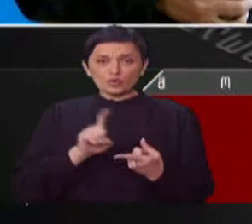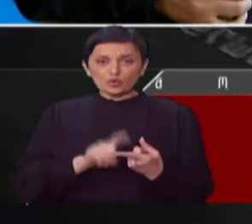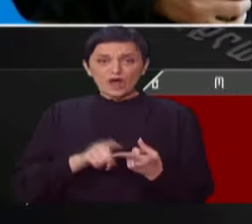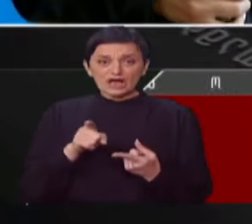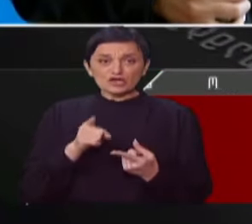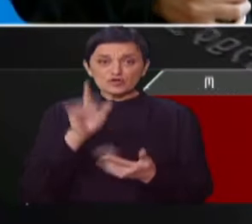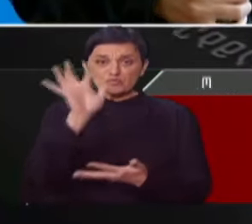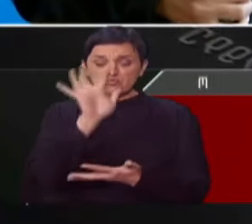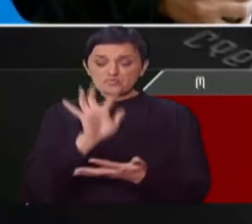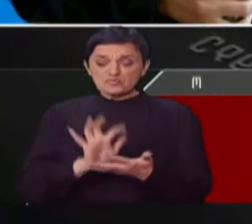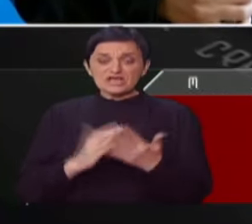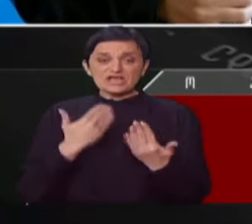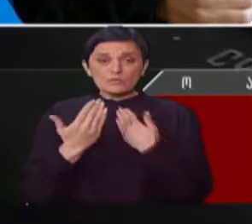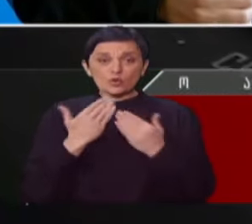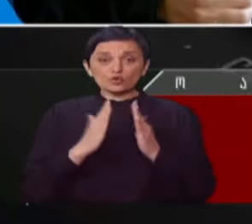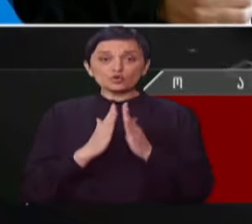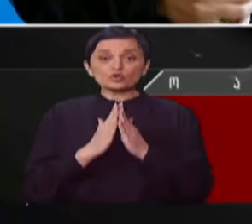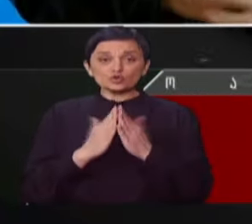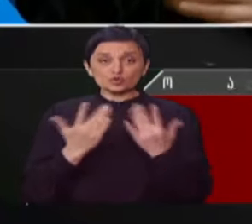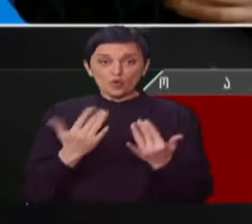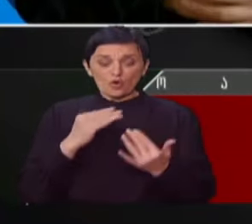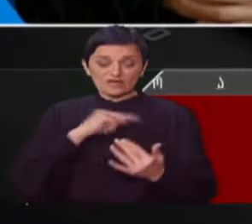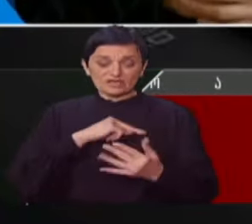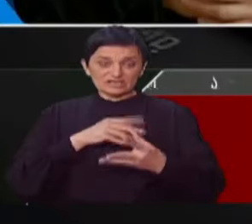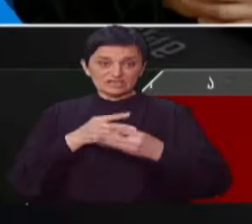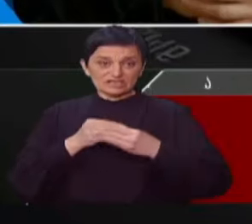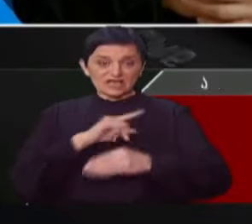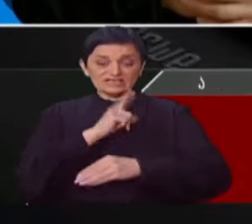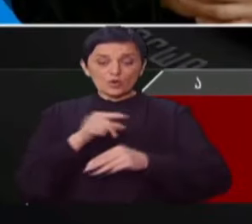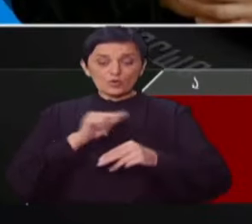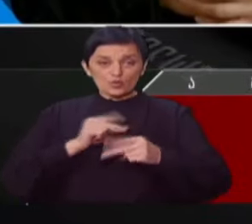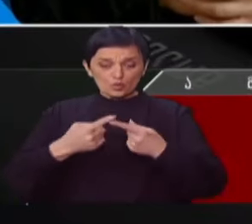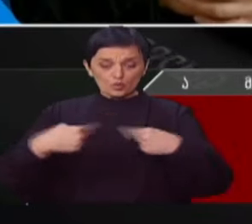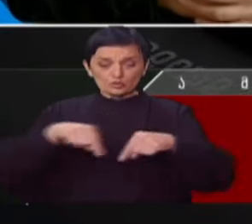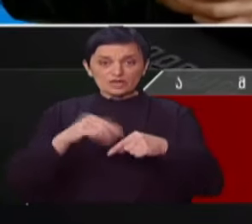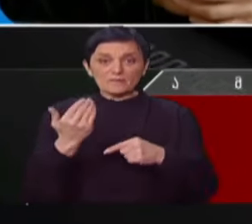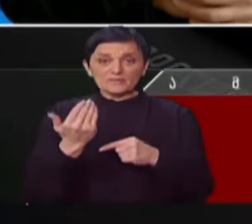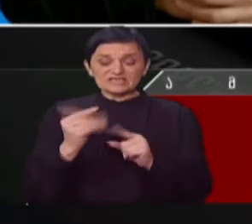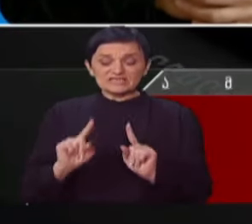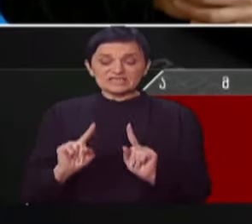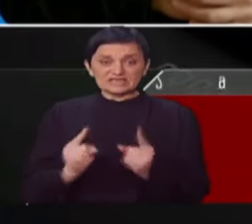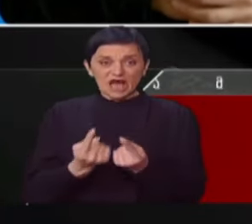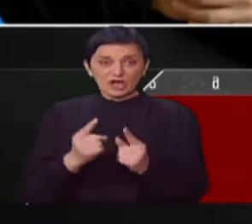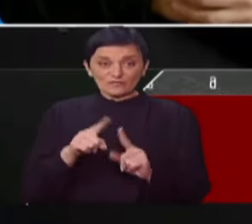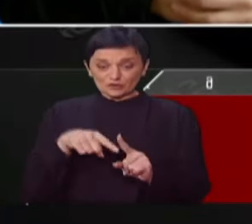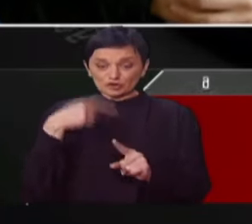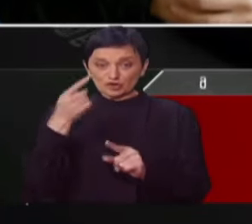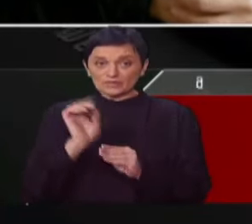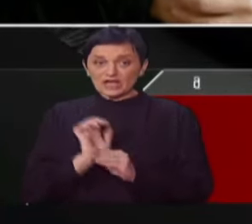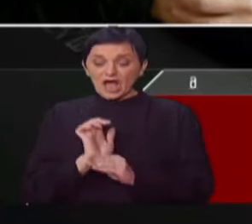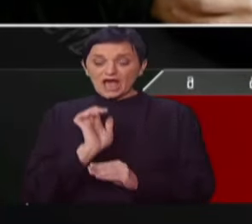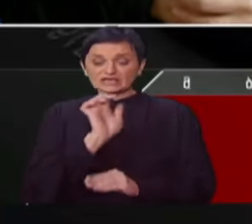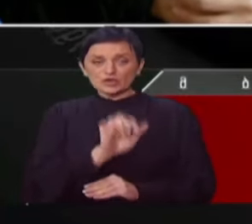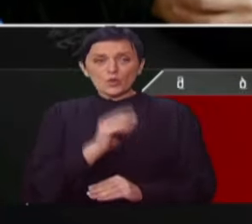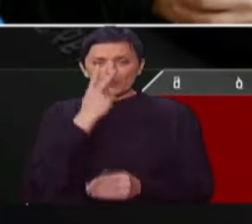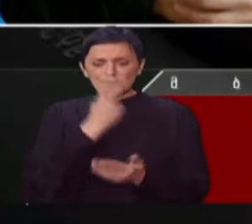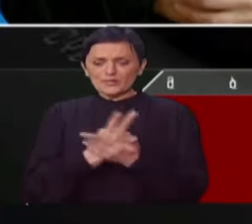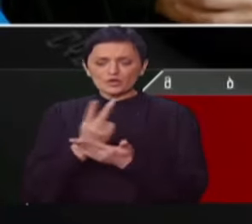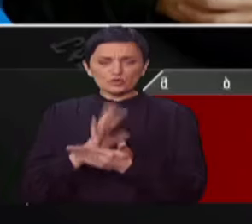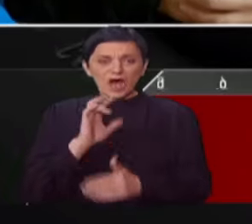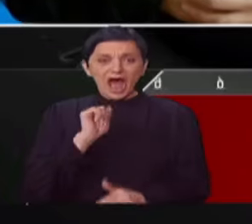მიმართვა, რომელთაც ისინი სთხოვენ თანამშრომლობას ძალოვან უწყებას იმისათვის, რომ მოხდეს მისი დაკავება შემდგომი ექსტრადირებისთვის. მიუხედავად იმისა,